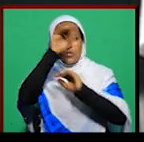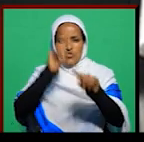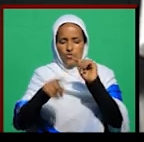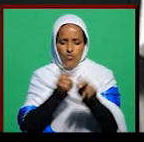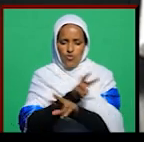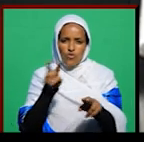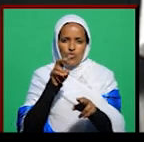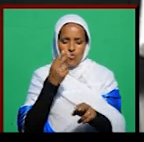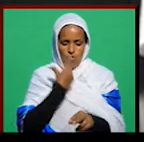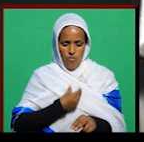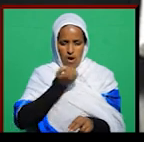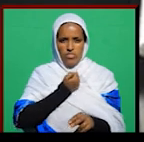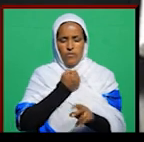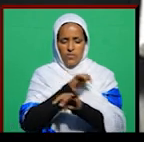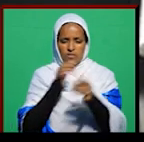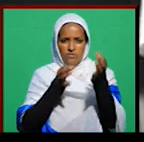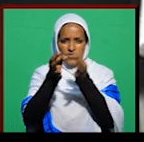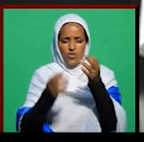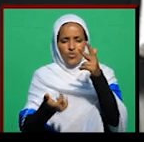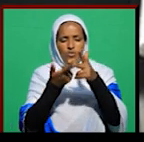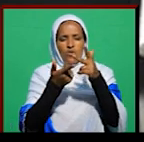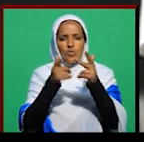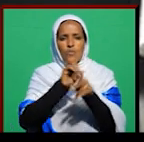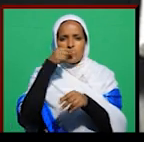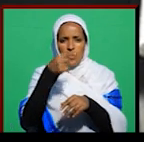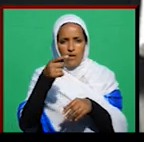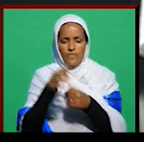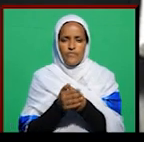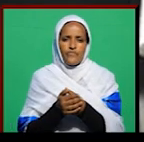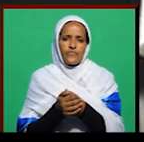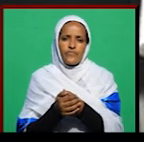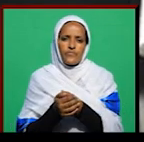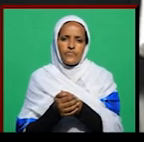እንግዲህ ሁለቱን ማህተምነት በዚህ ከገለጸ በኋላ ሶስተኛውን ማህተምነት ግን